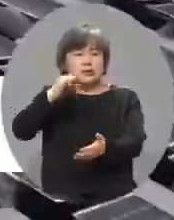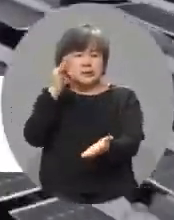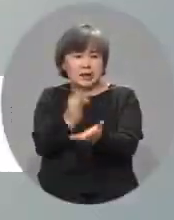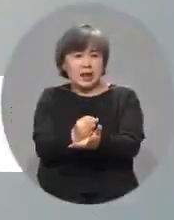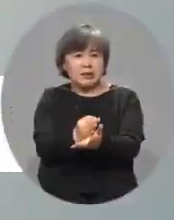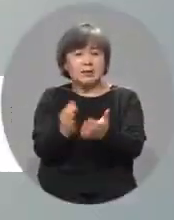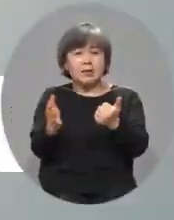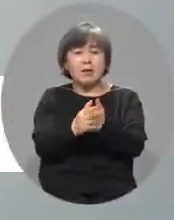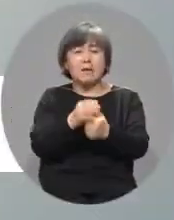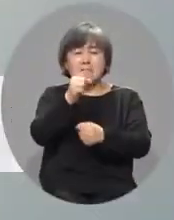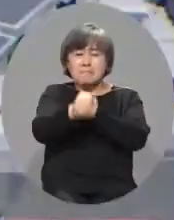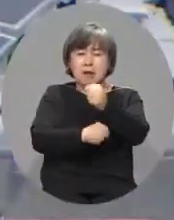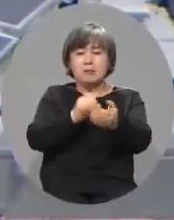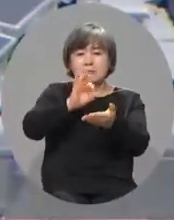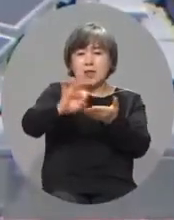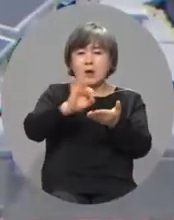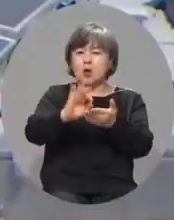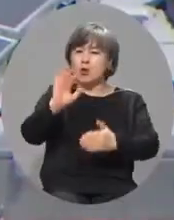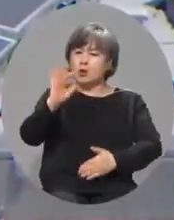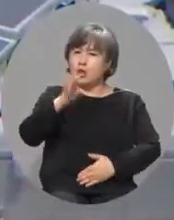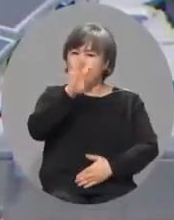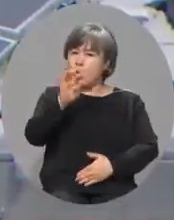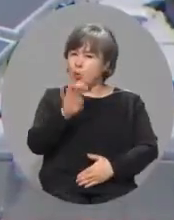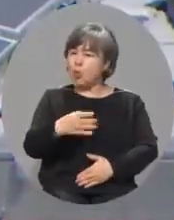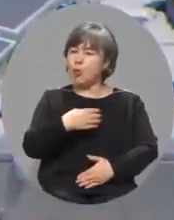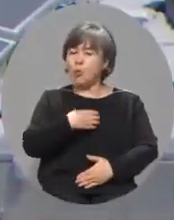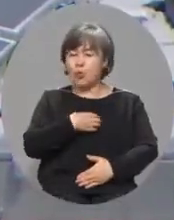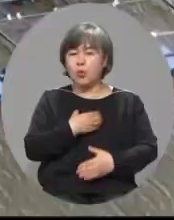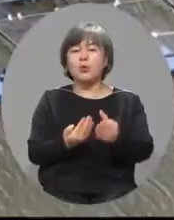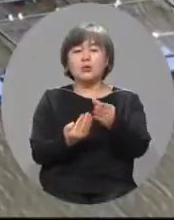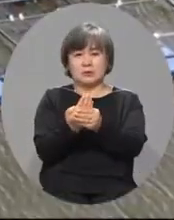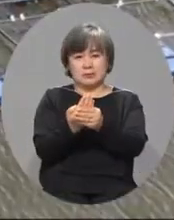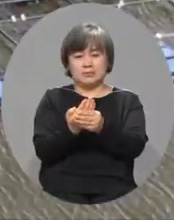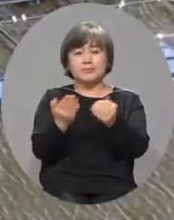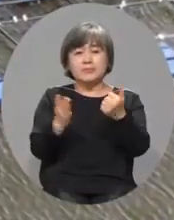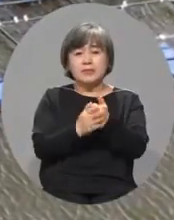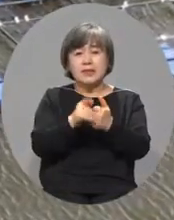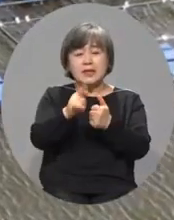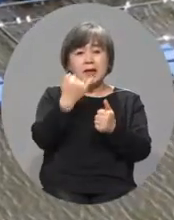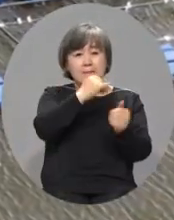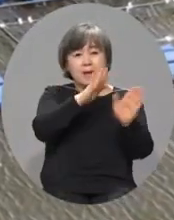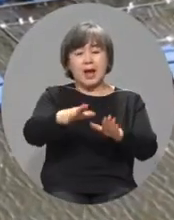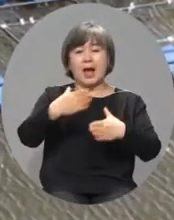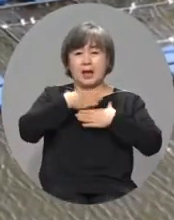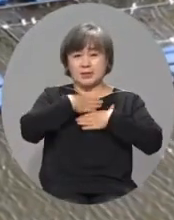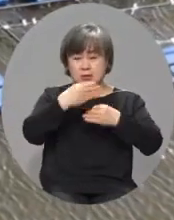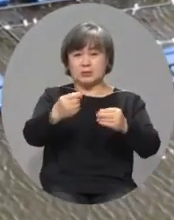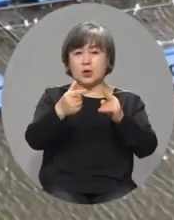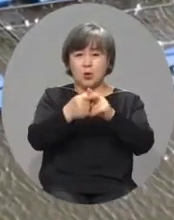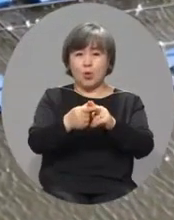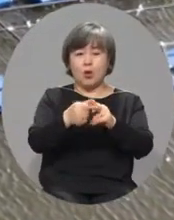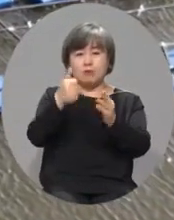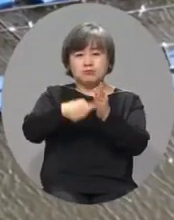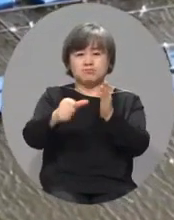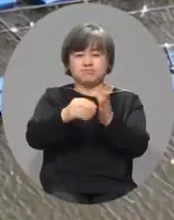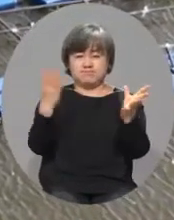기자재가 무분별하게 사용될 것이라는 우려까지 나오는 상황. 수상 태양광의 안정성과